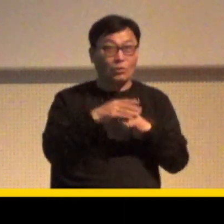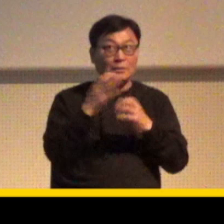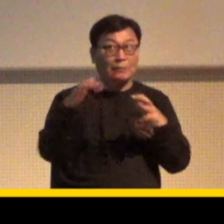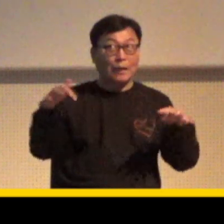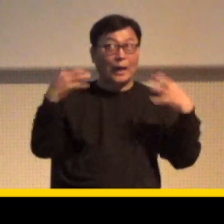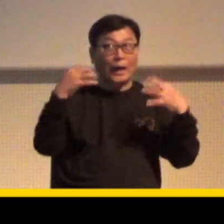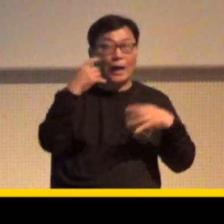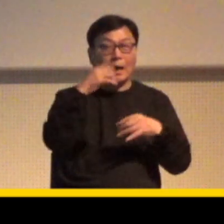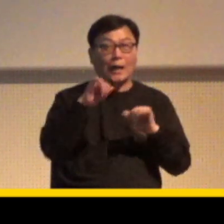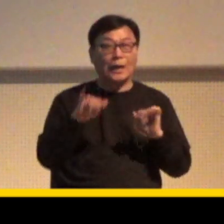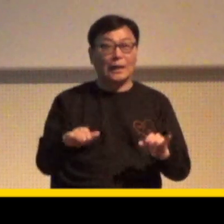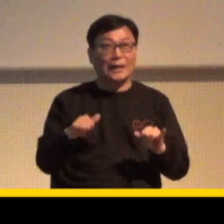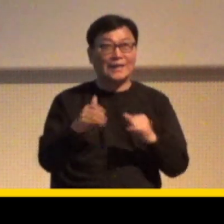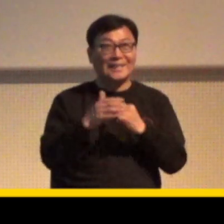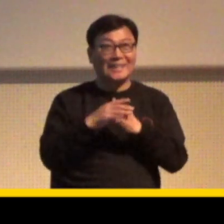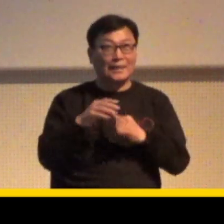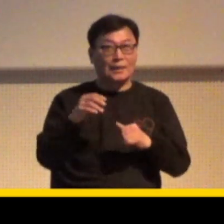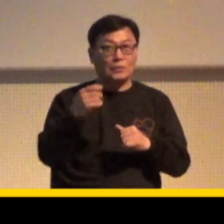아무도 없는데.